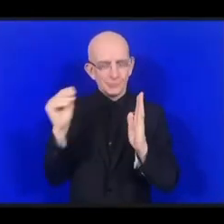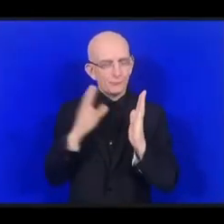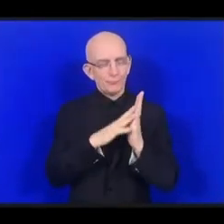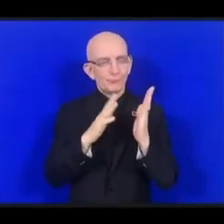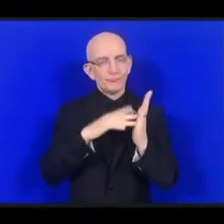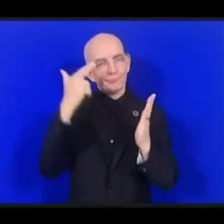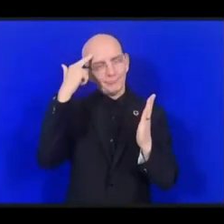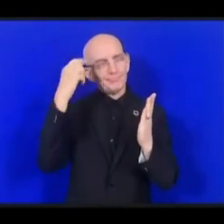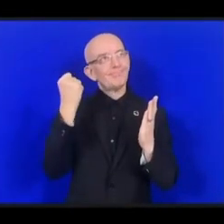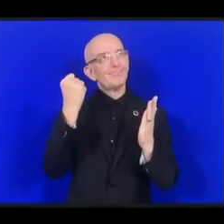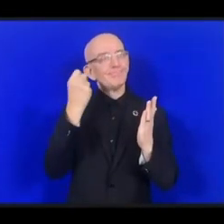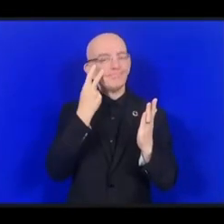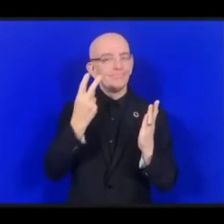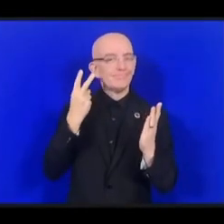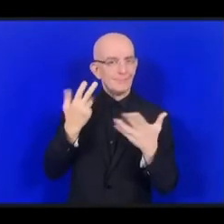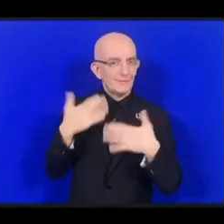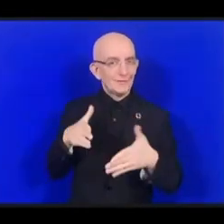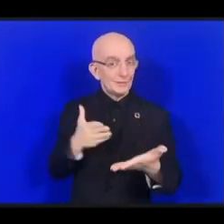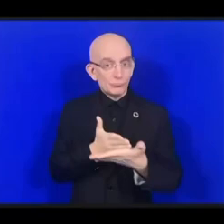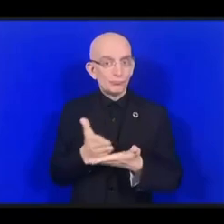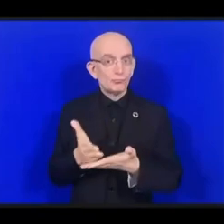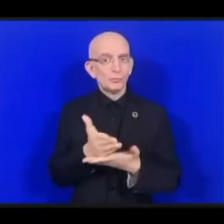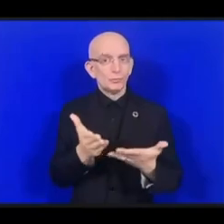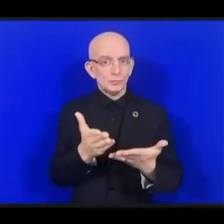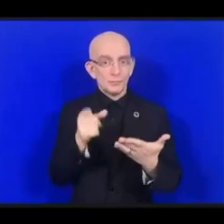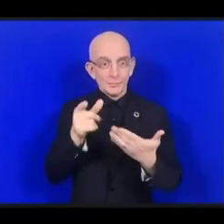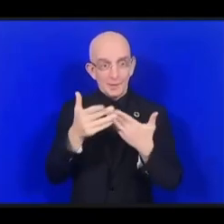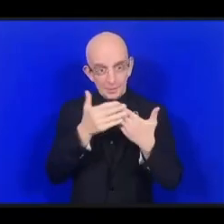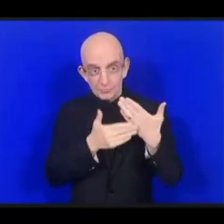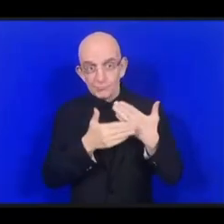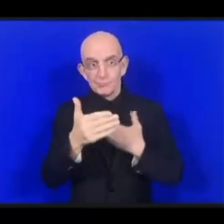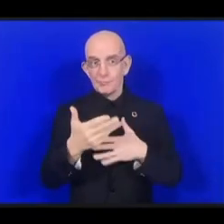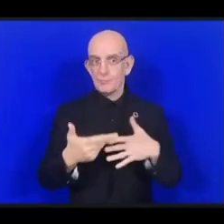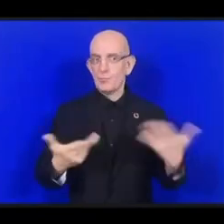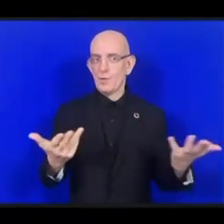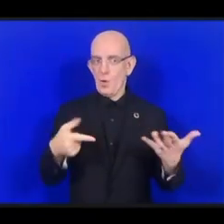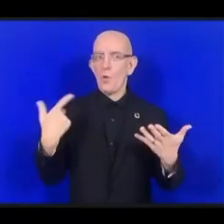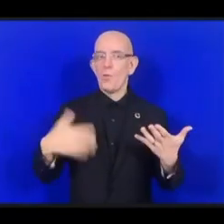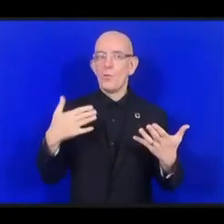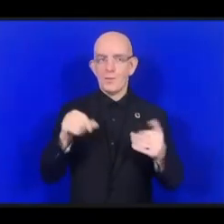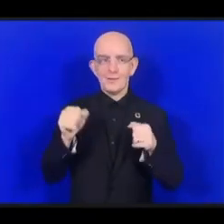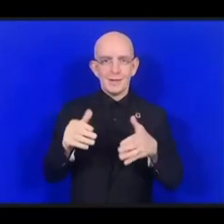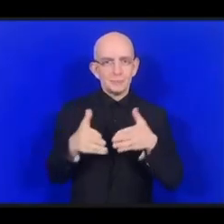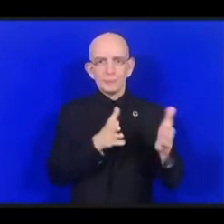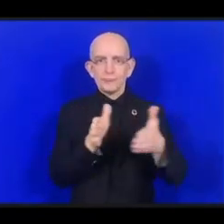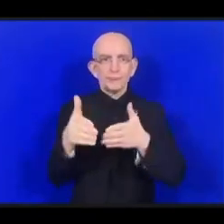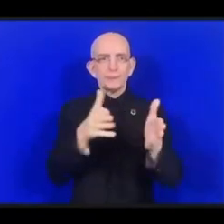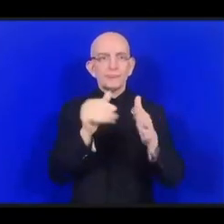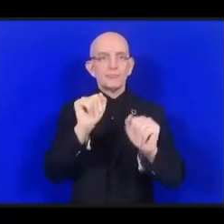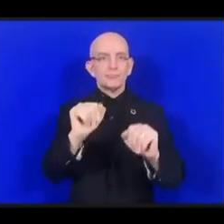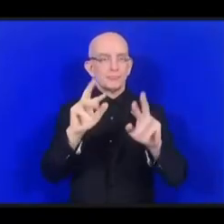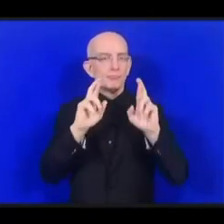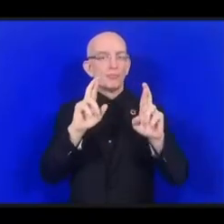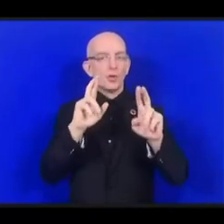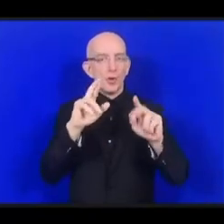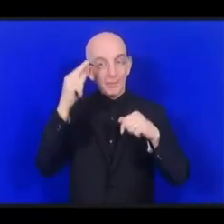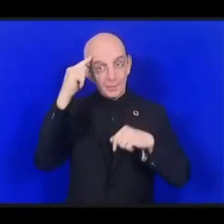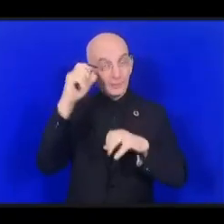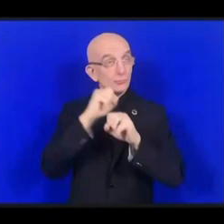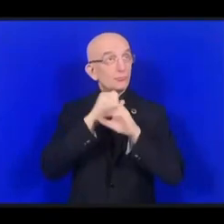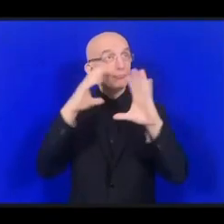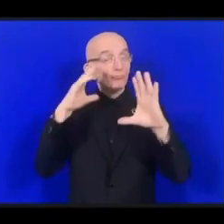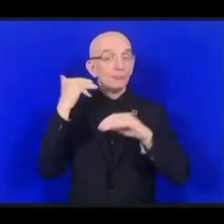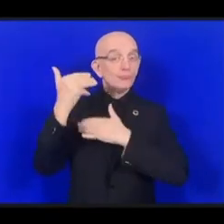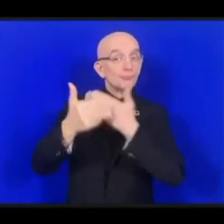のでしょうかインターネットは希望を駆り立てることができ人々が想像的なエネルギーを現実に変えるようなより可能性のある